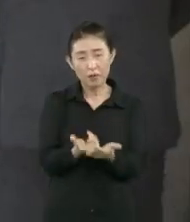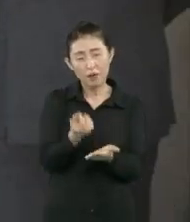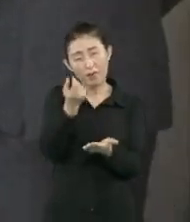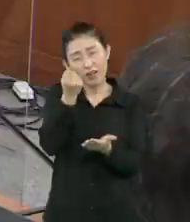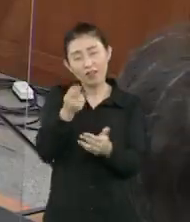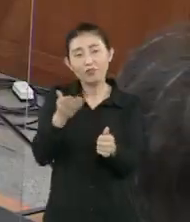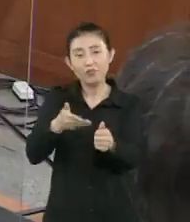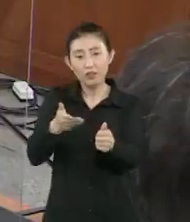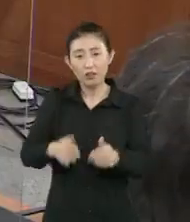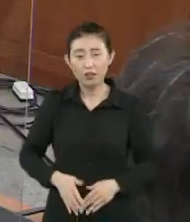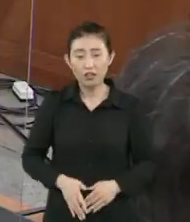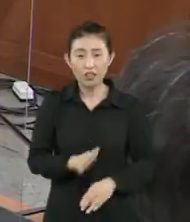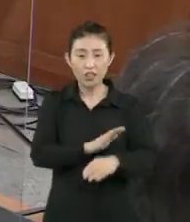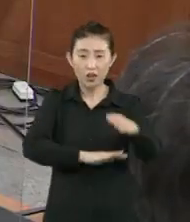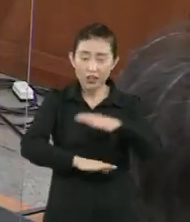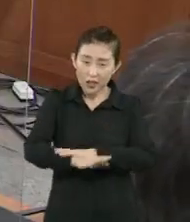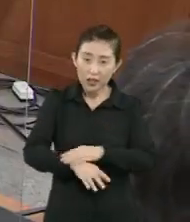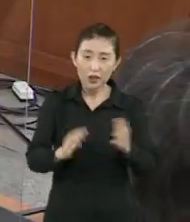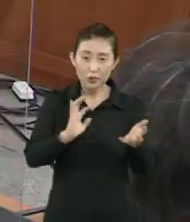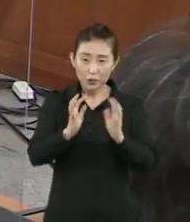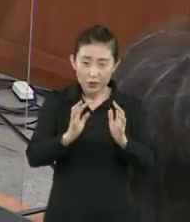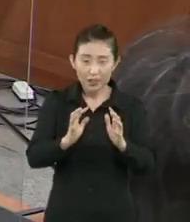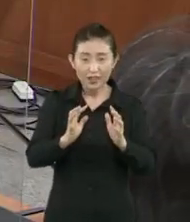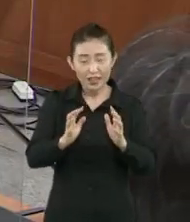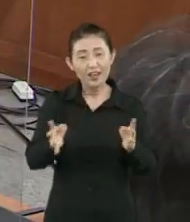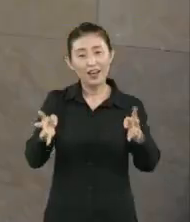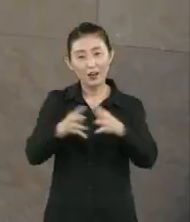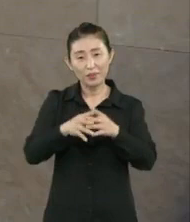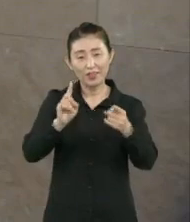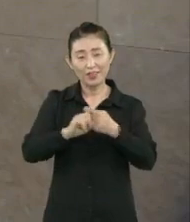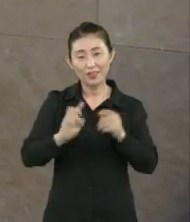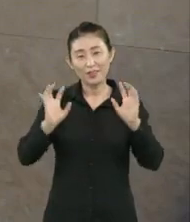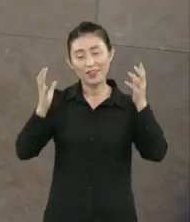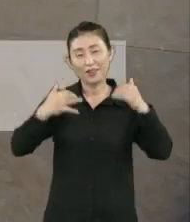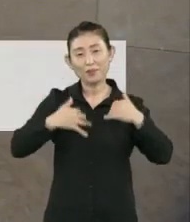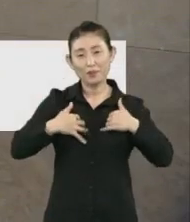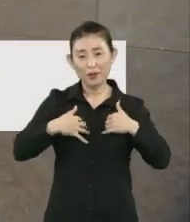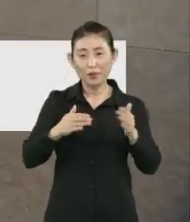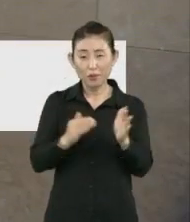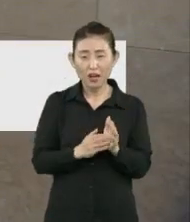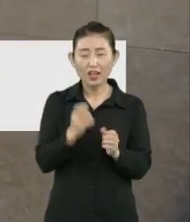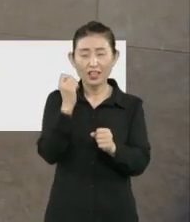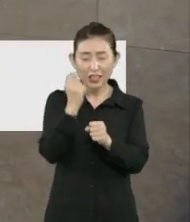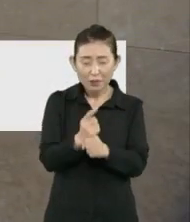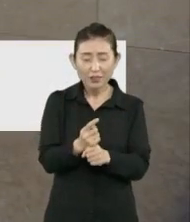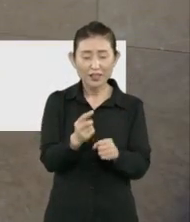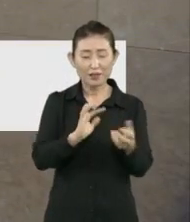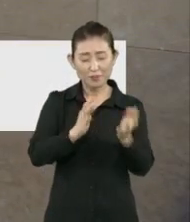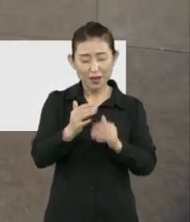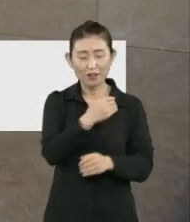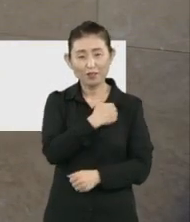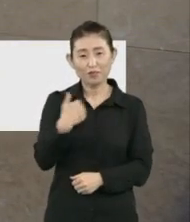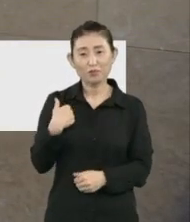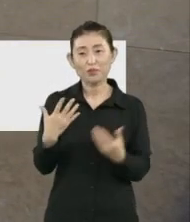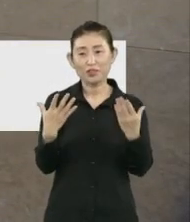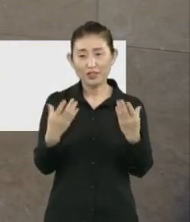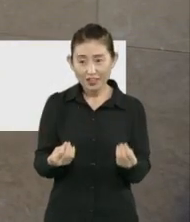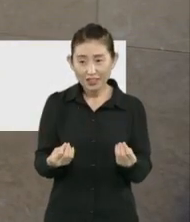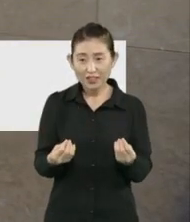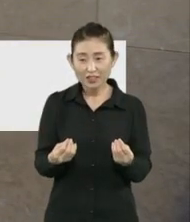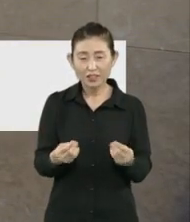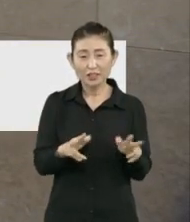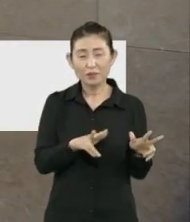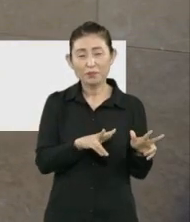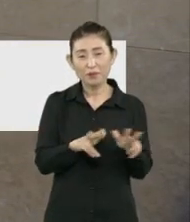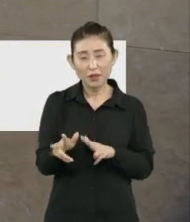축구 했고 여야 돈이 에 대한 환영 입장을 밝혔습니다 또 이미 충분한 논의가 있었기 때문에 이제 선택 문제